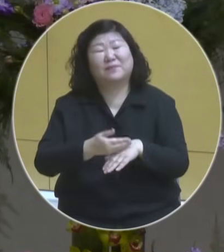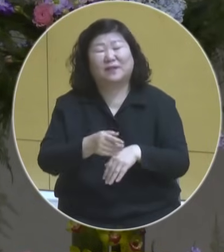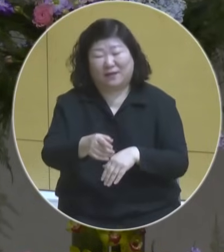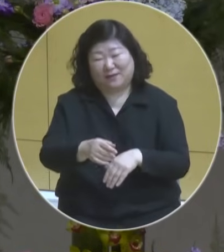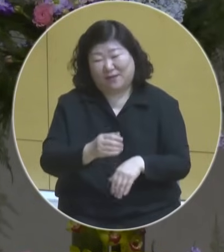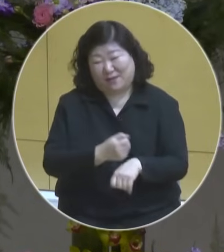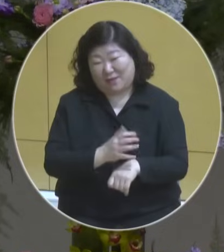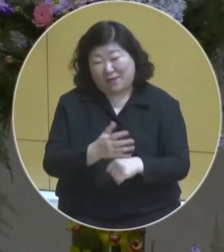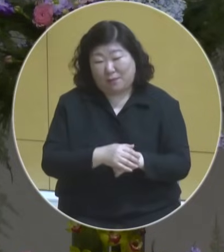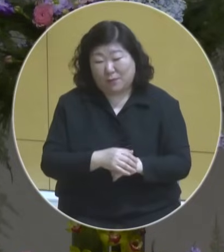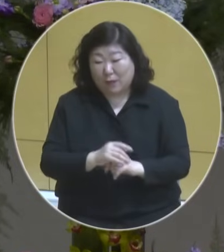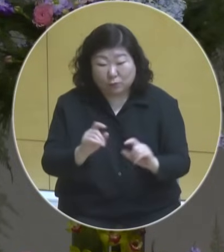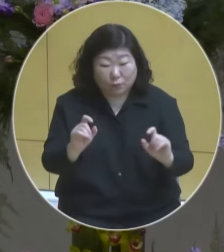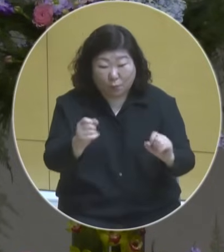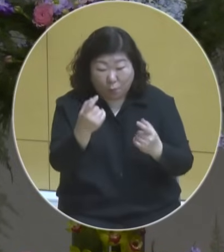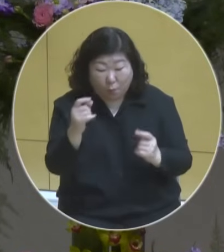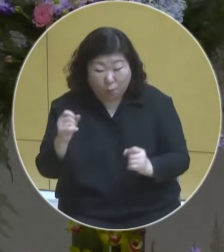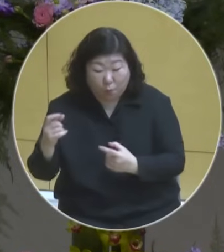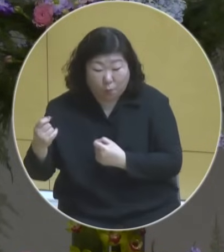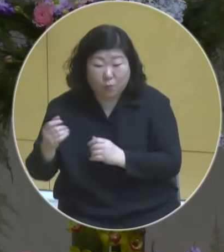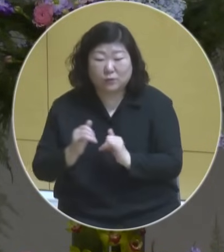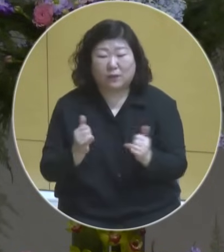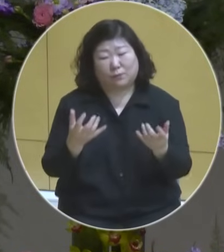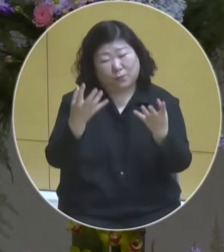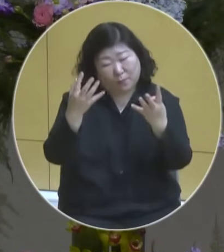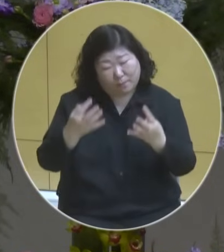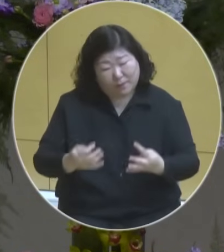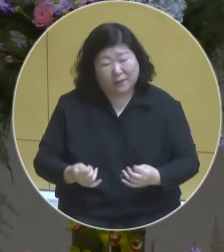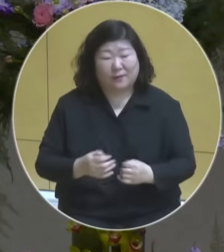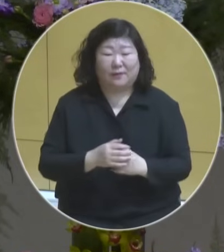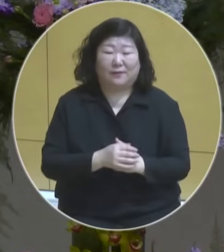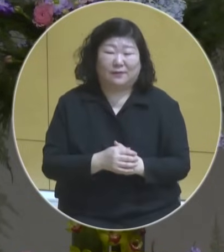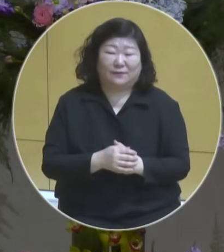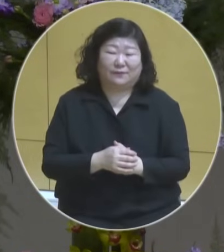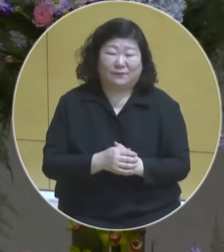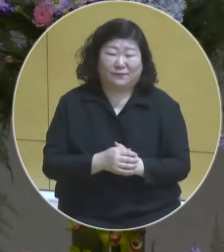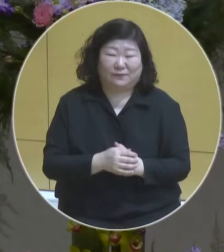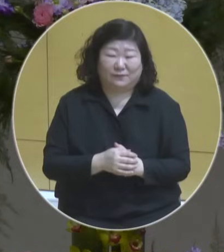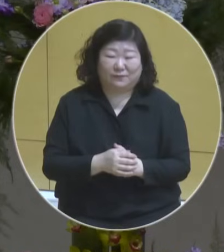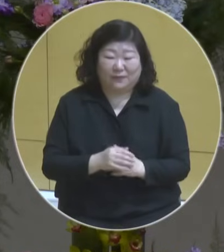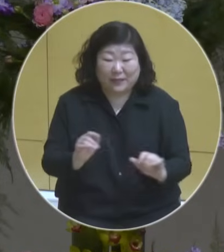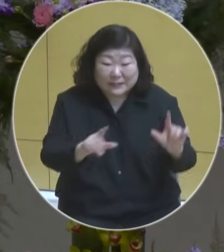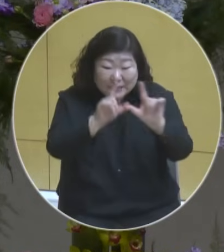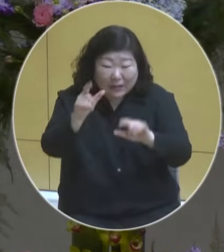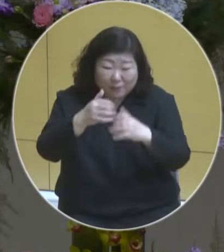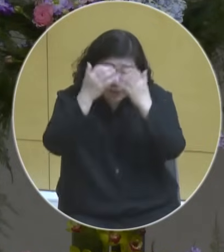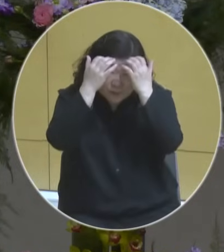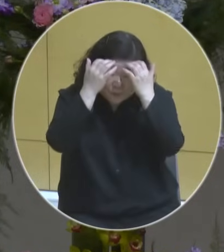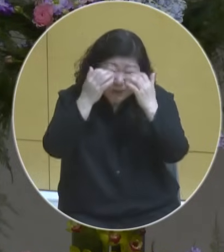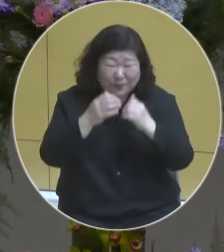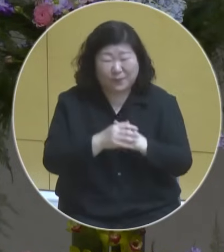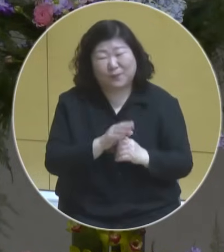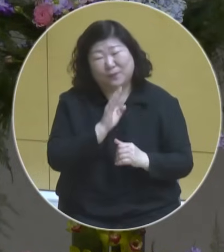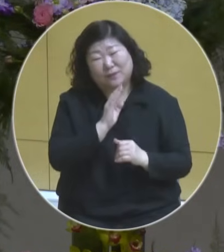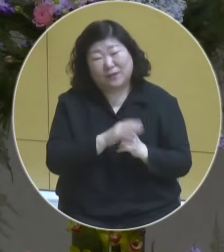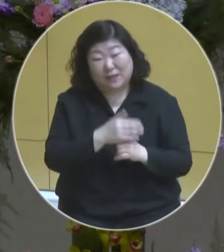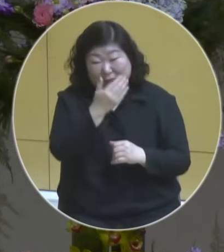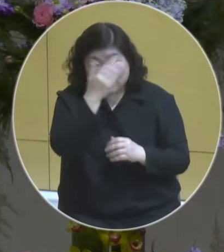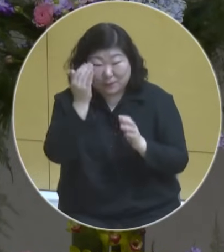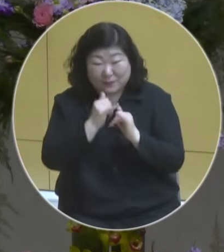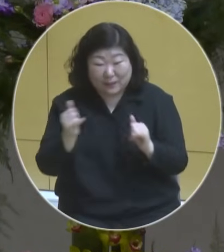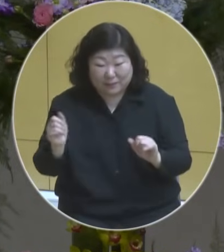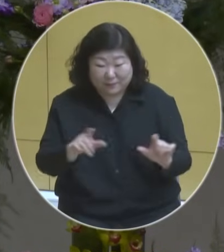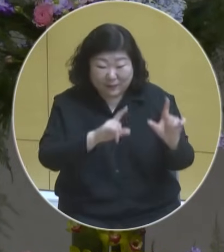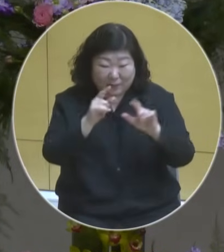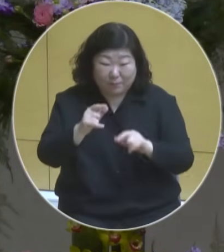시에 사람도 많아요 그게 인생이에요 여러분 삶이 고달픕니다 우리 젊은 사람들은 아직 삶이